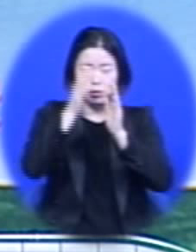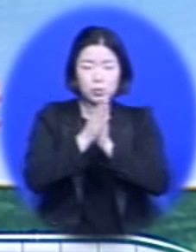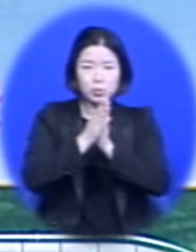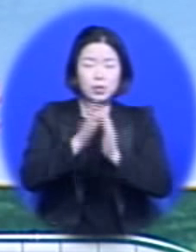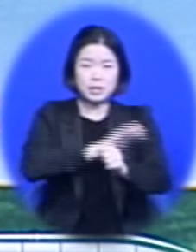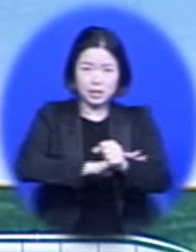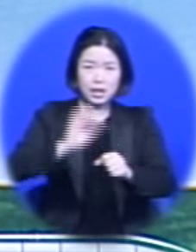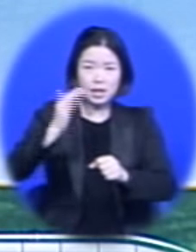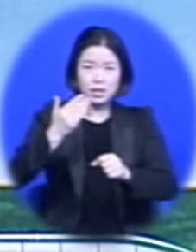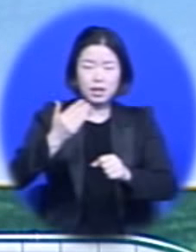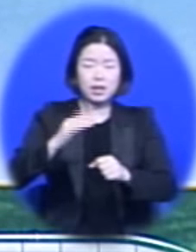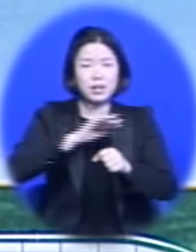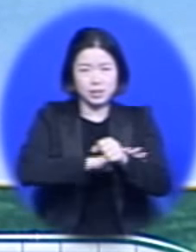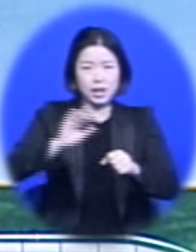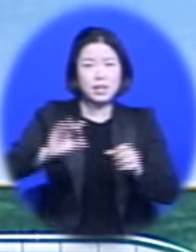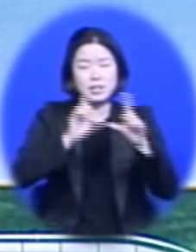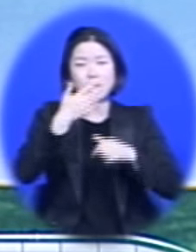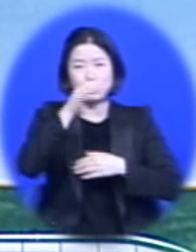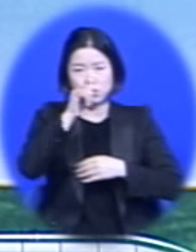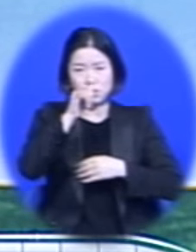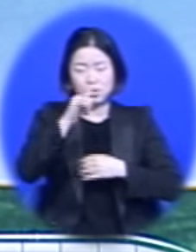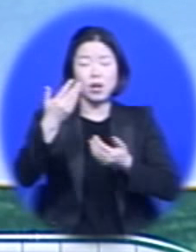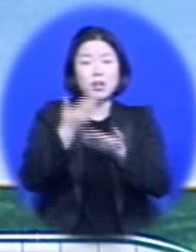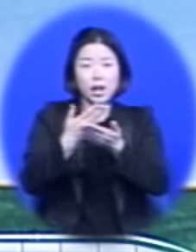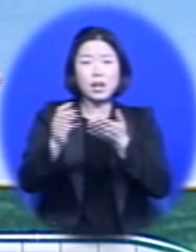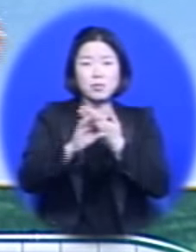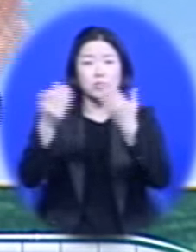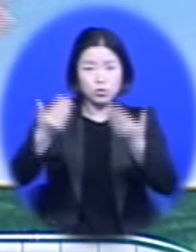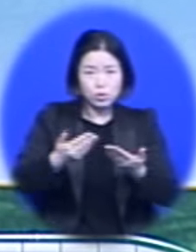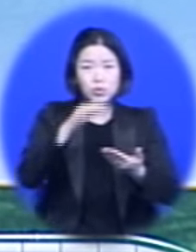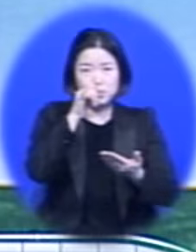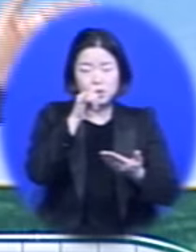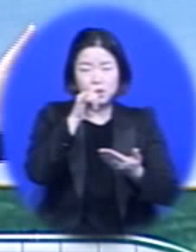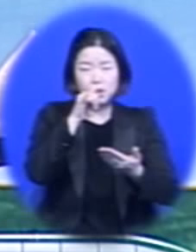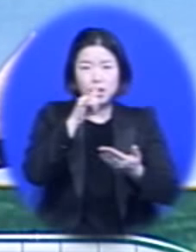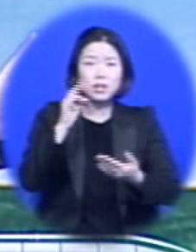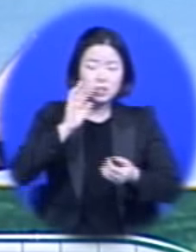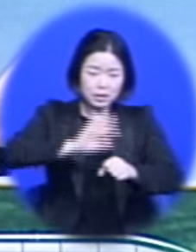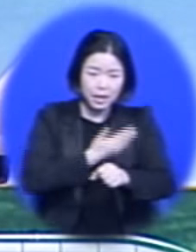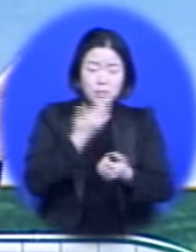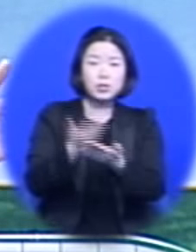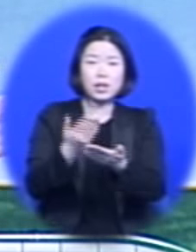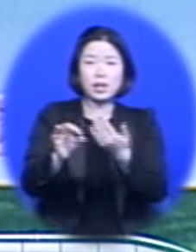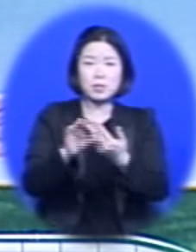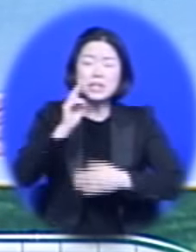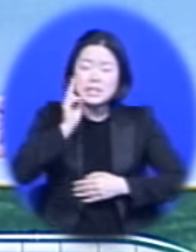됩니다. 구하면 주신다고 그랬거든요. 잘못 구하면 이건 심각한 문제가 되는 것.